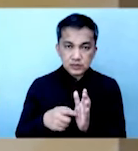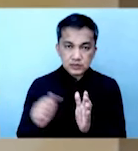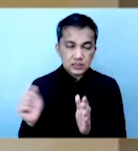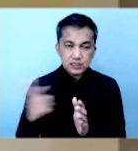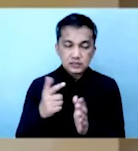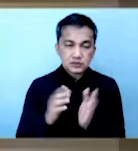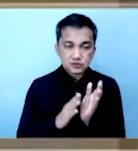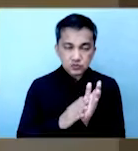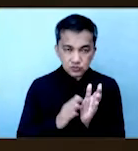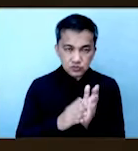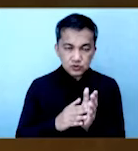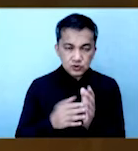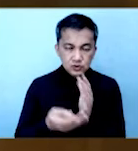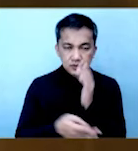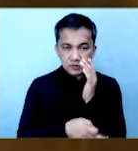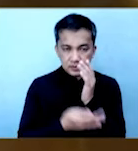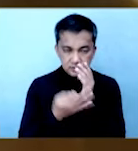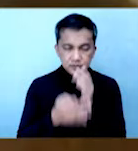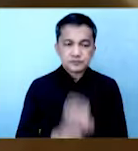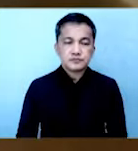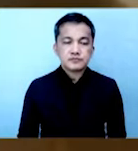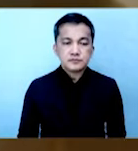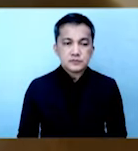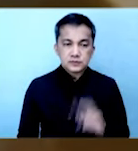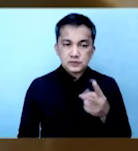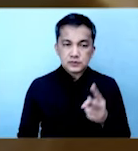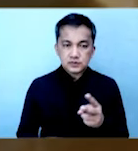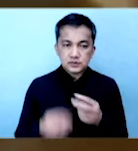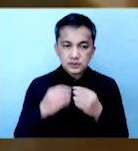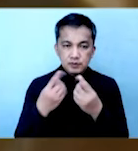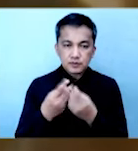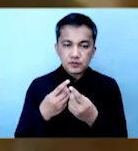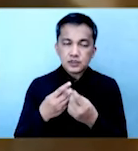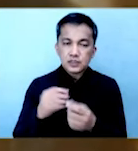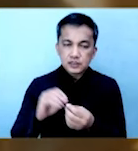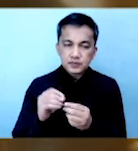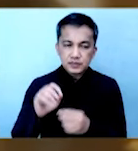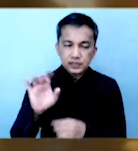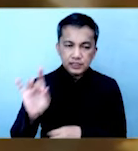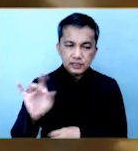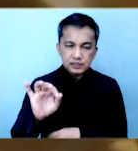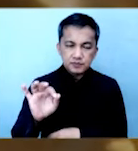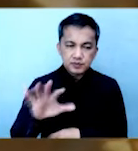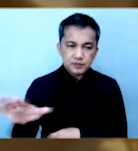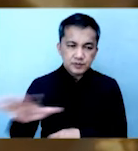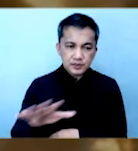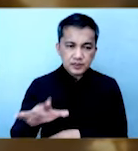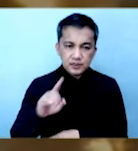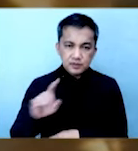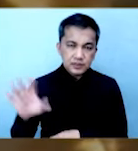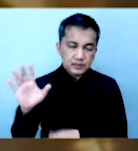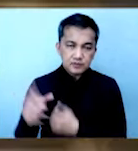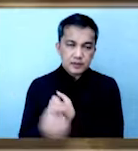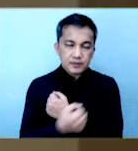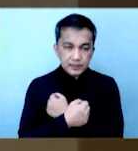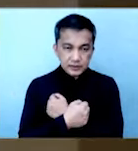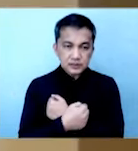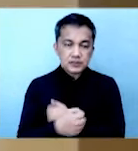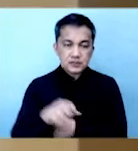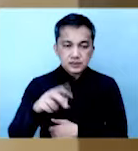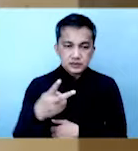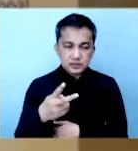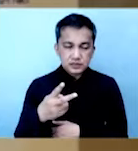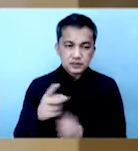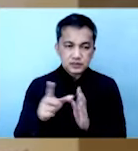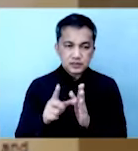ng mga flag ceremony. Sinundan agad ito ng Department Order No. 8 of 1955 ang Panatang Makabayan. Ang pangalawang batas, ang